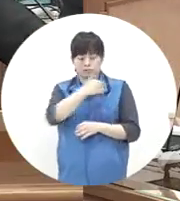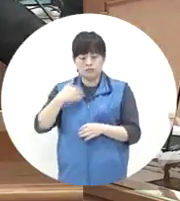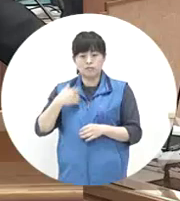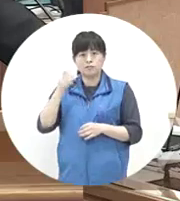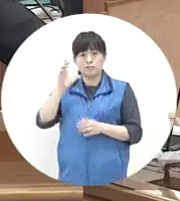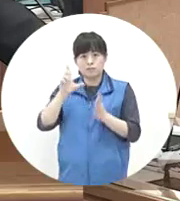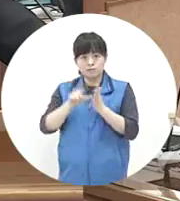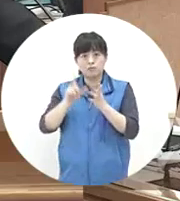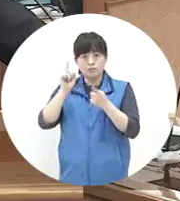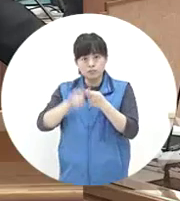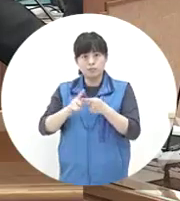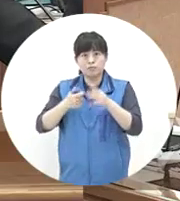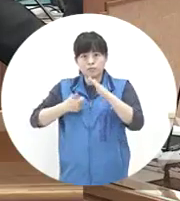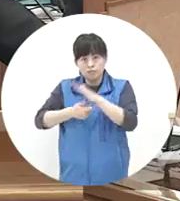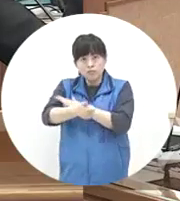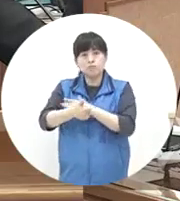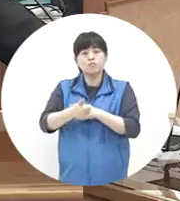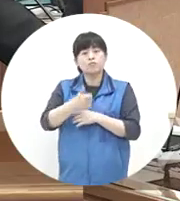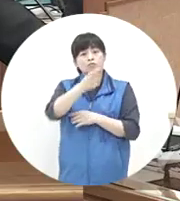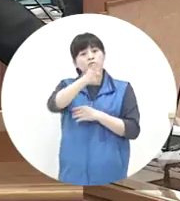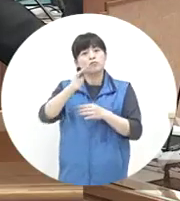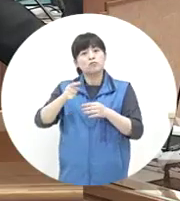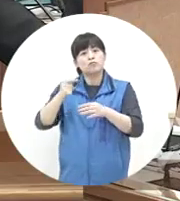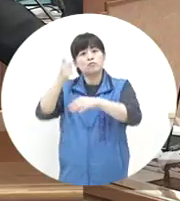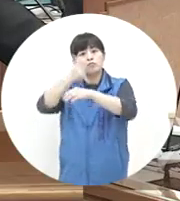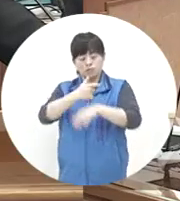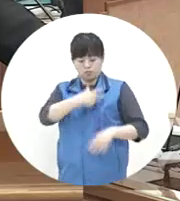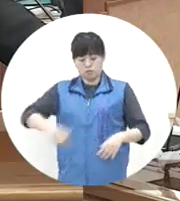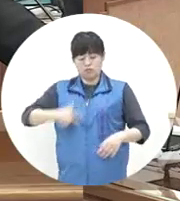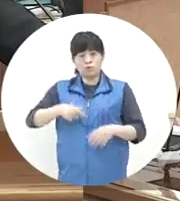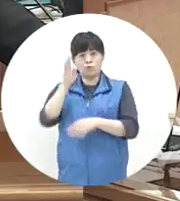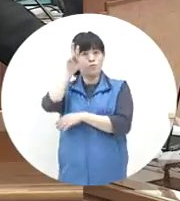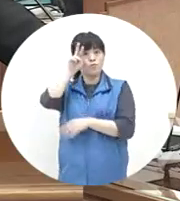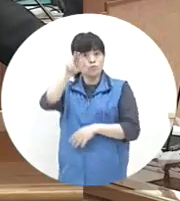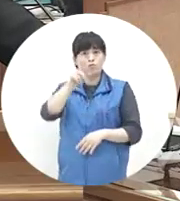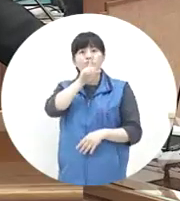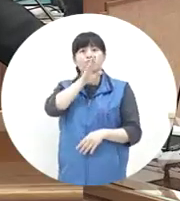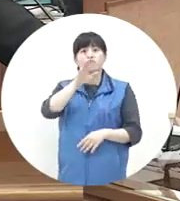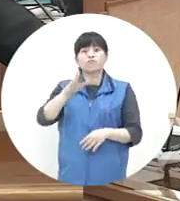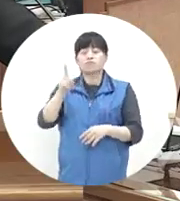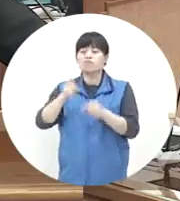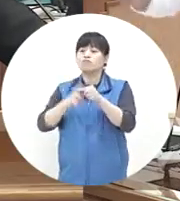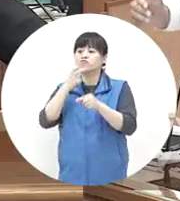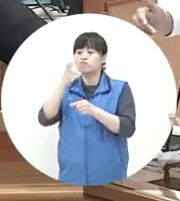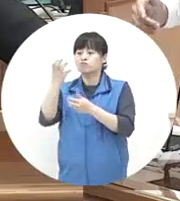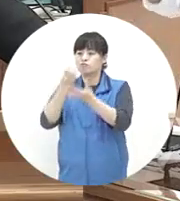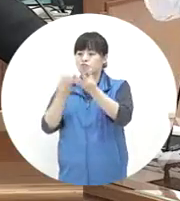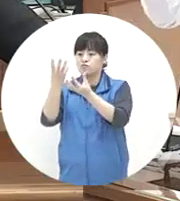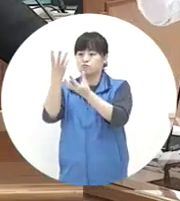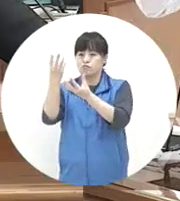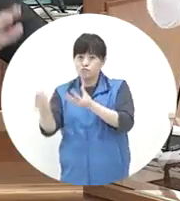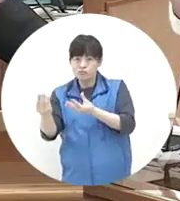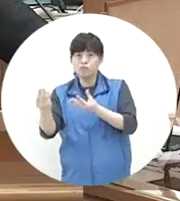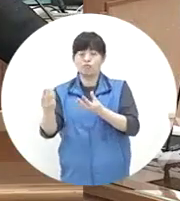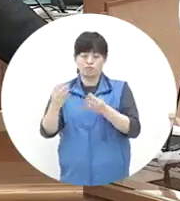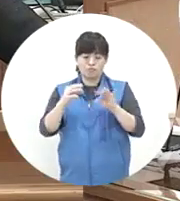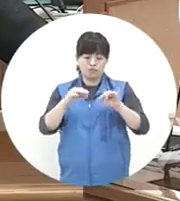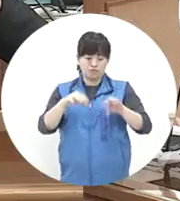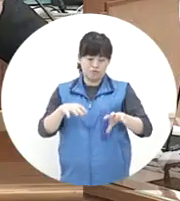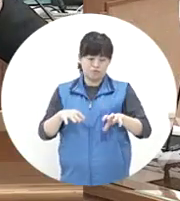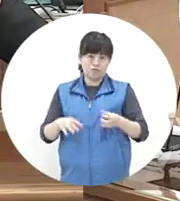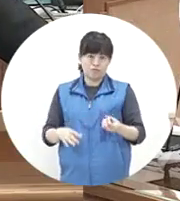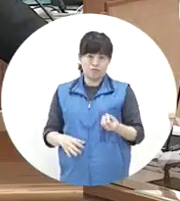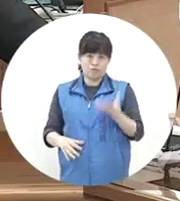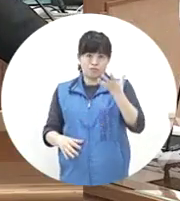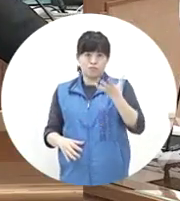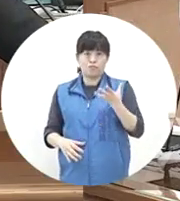把它纳入到政见。未来你在总统的候选的政见，就是说我会把中央的统筹分配减少，然后地方增加，是不是？ 最重